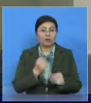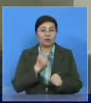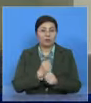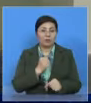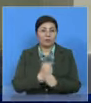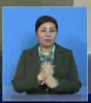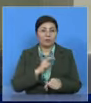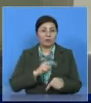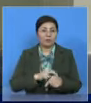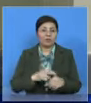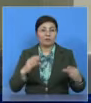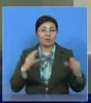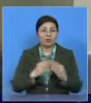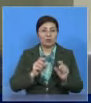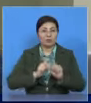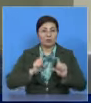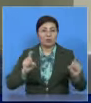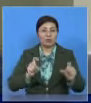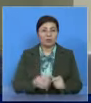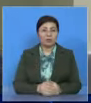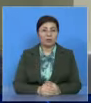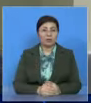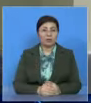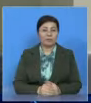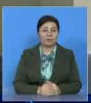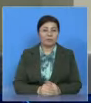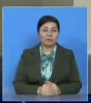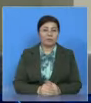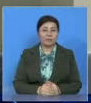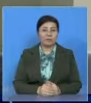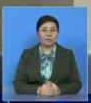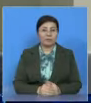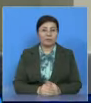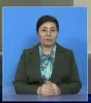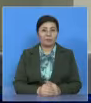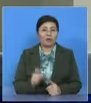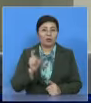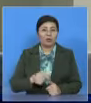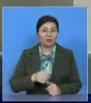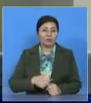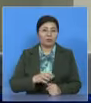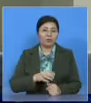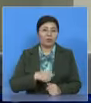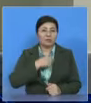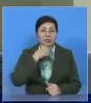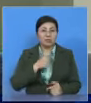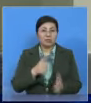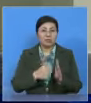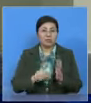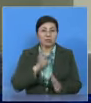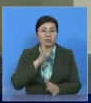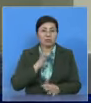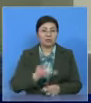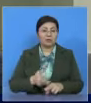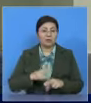работающие в медико-социальных учреждениях, их контингенты и люди старше 60 лет. Потому что